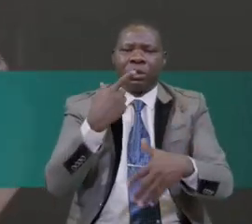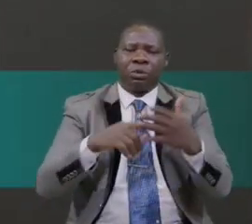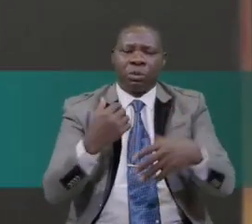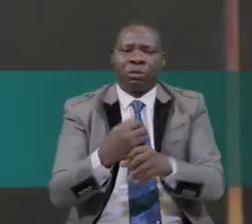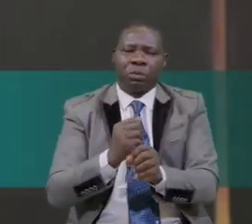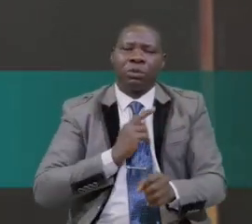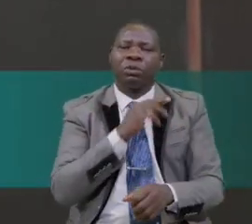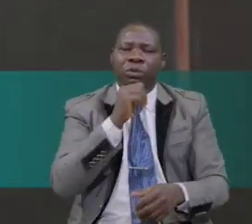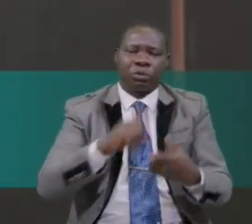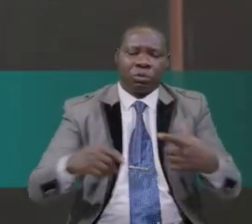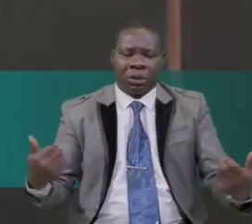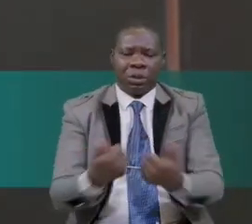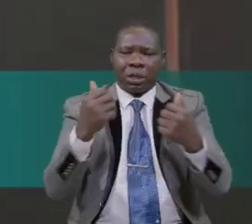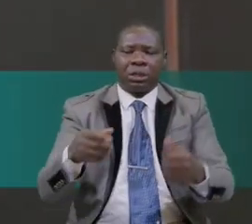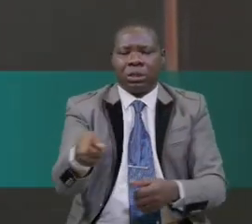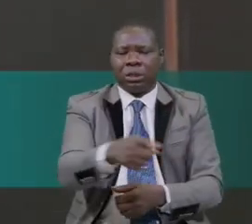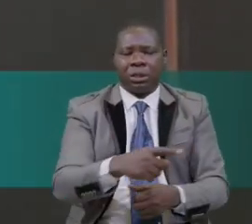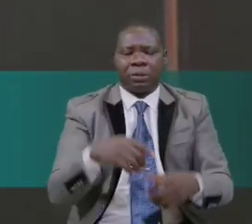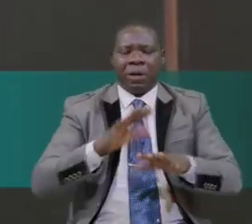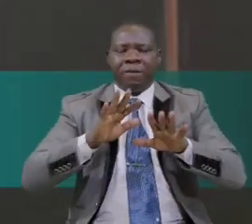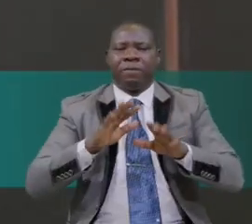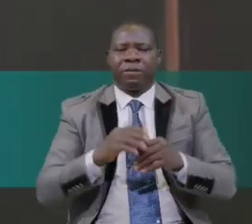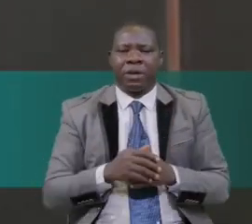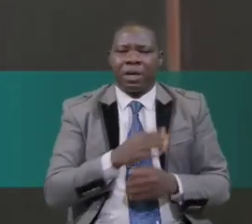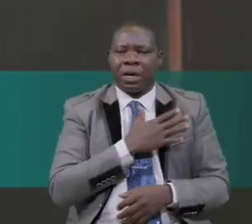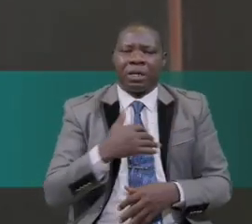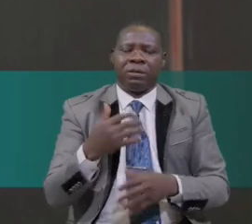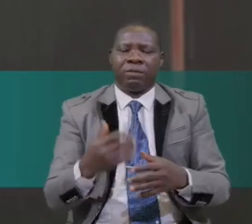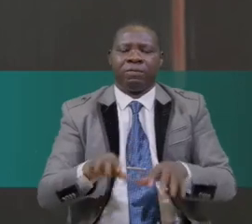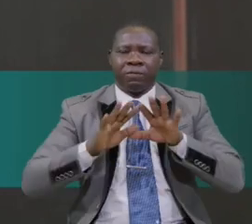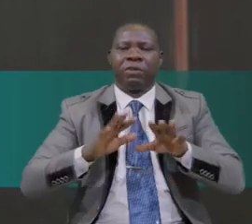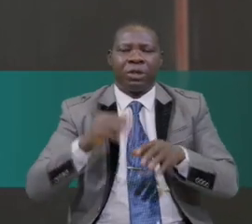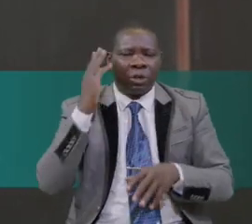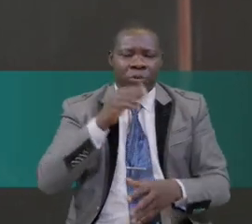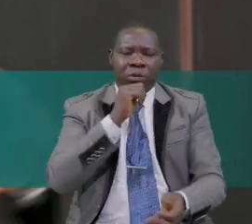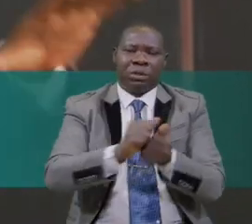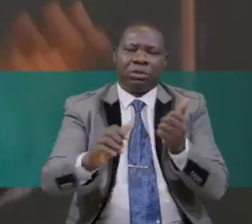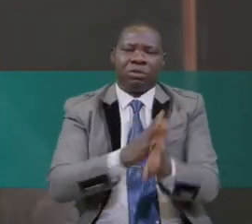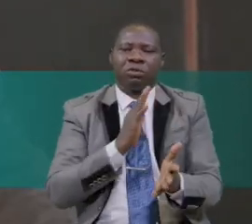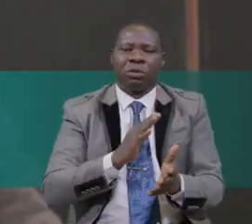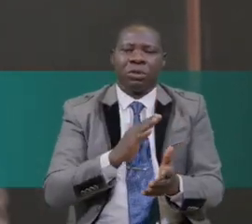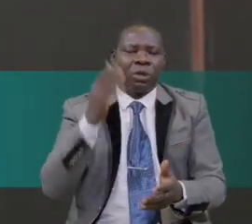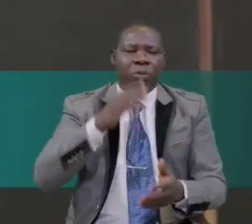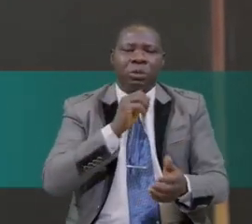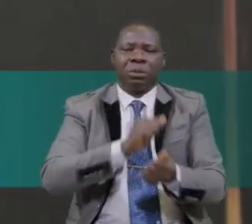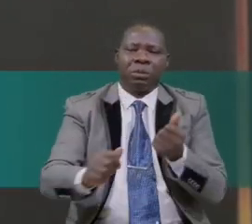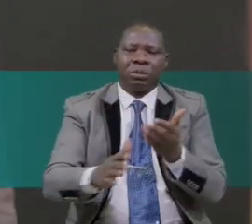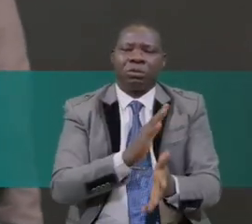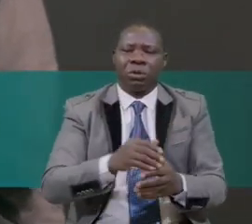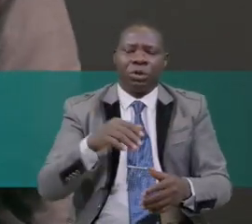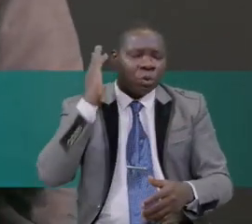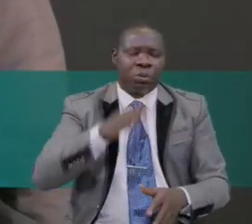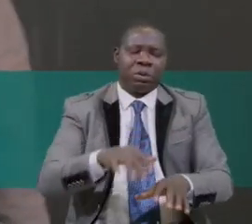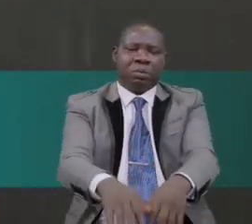à ne pas les affronter? La peur, la crainte. Et ça ruine.